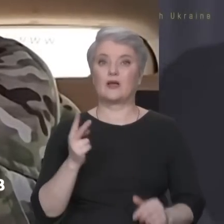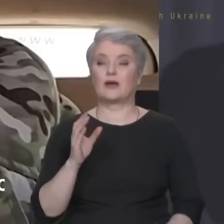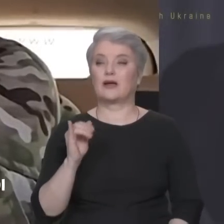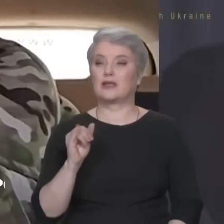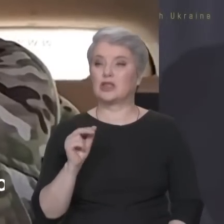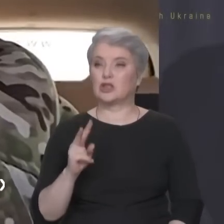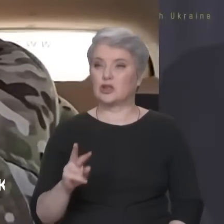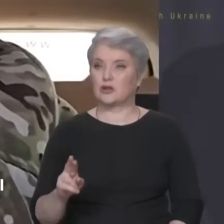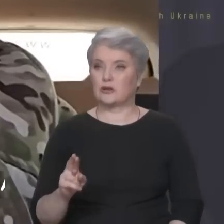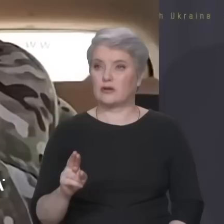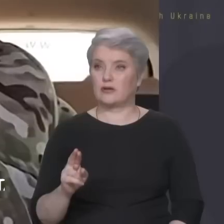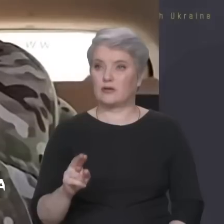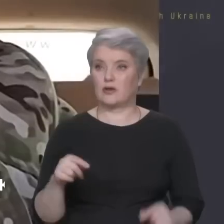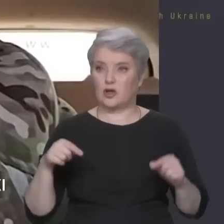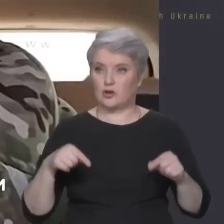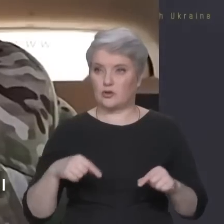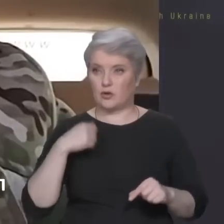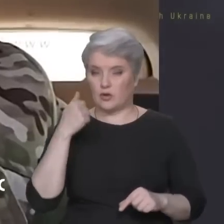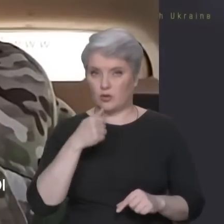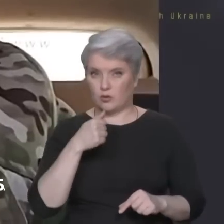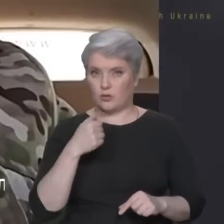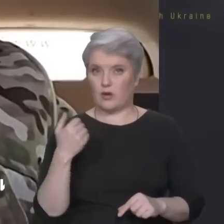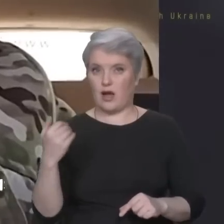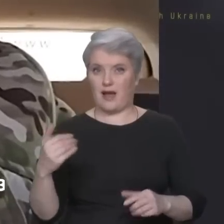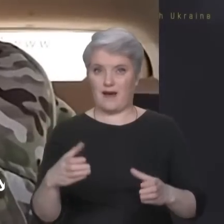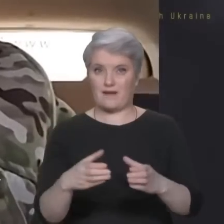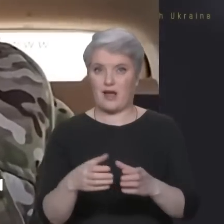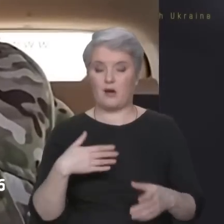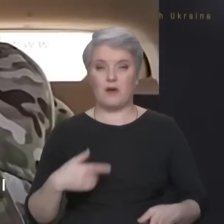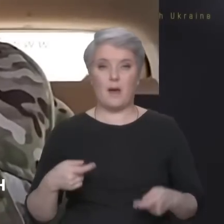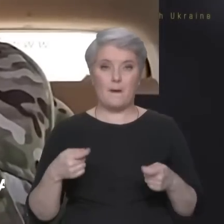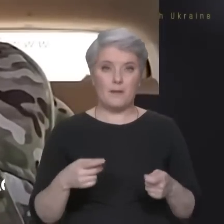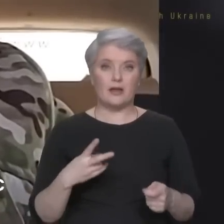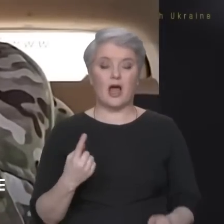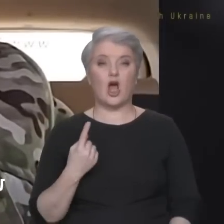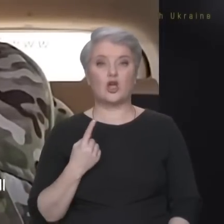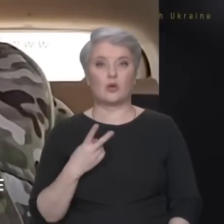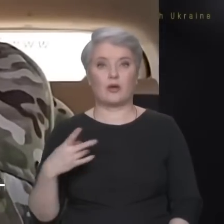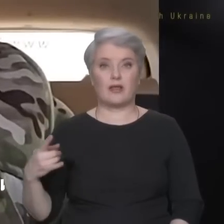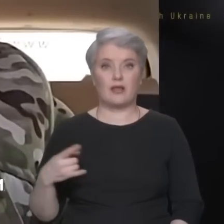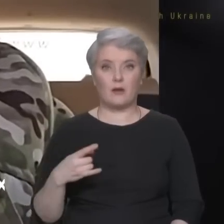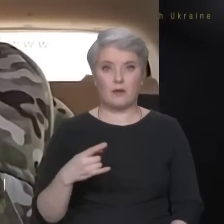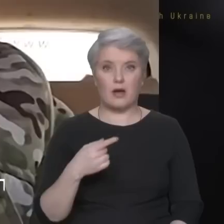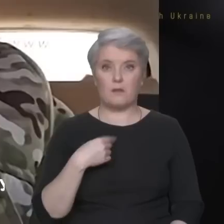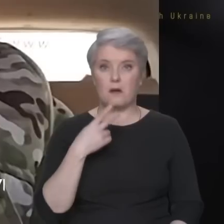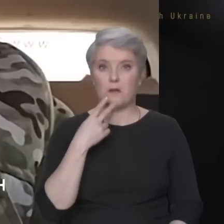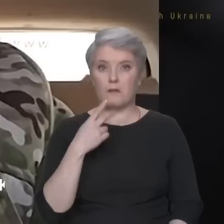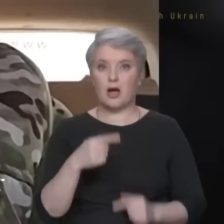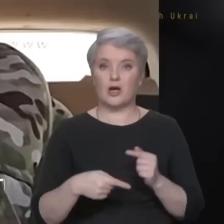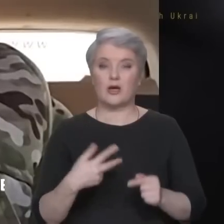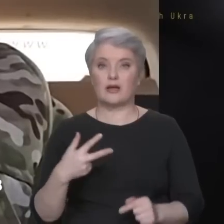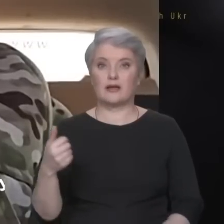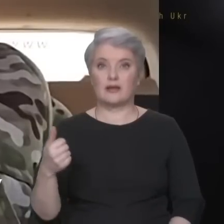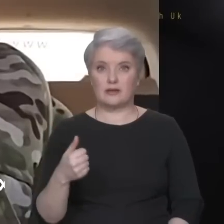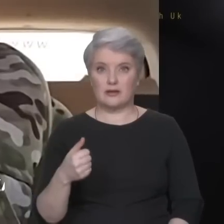січня цього року, ми приїхали на чергування на машині, і ми побачили через 3 тижні,